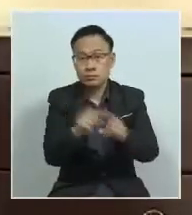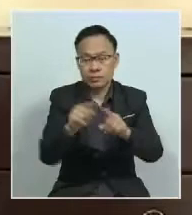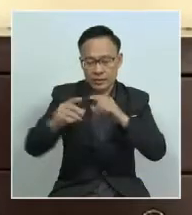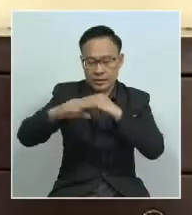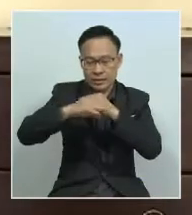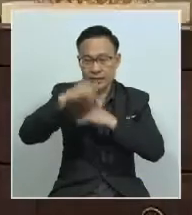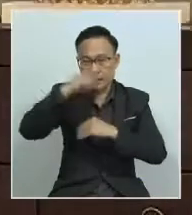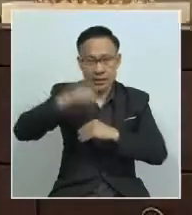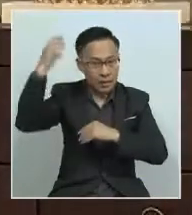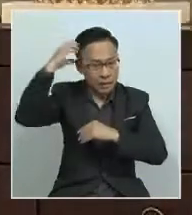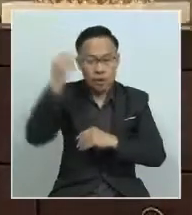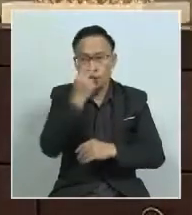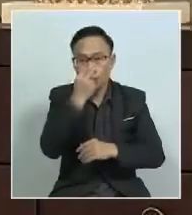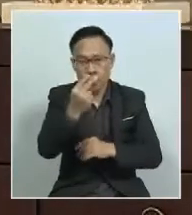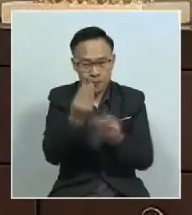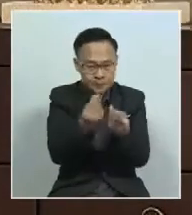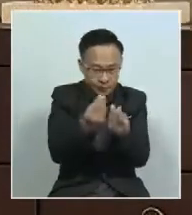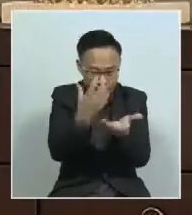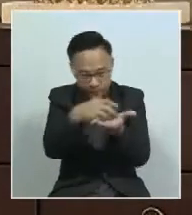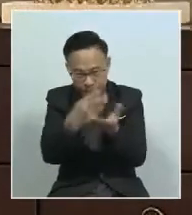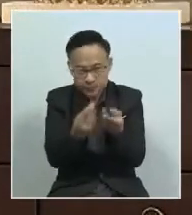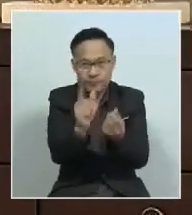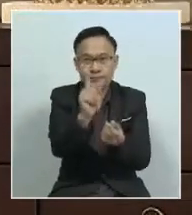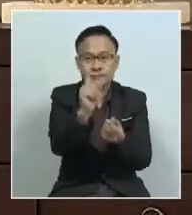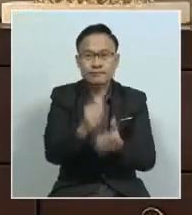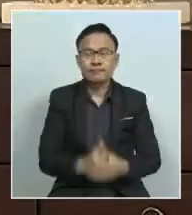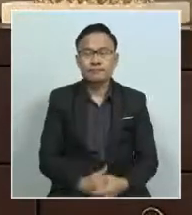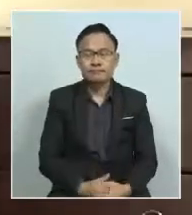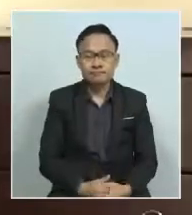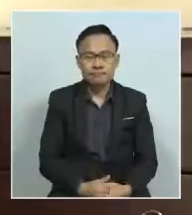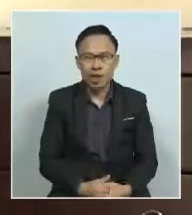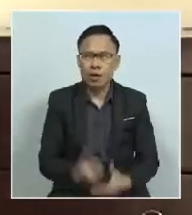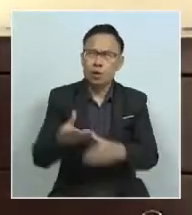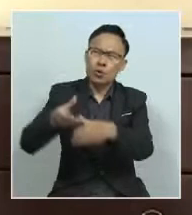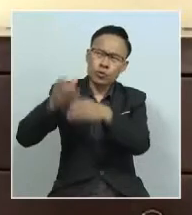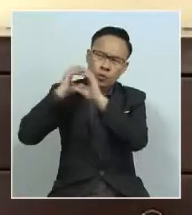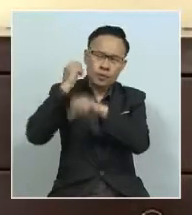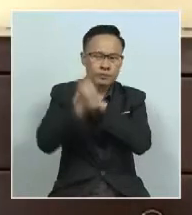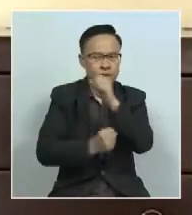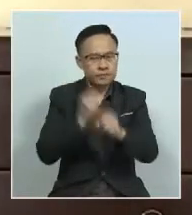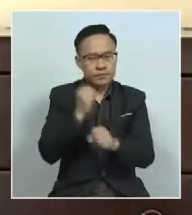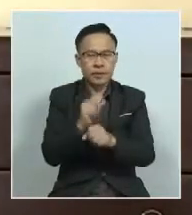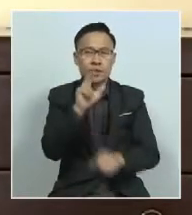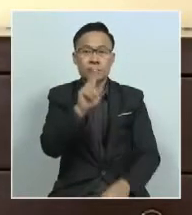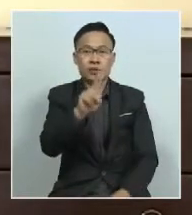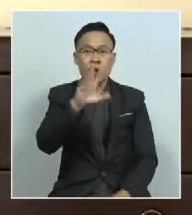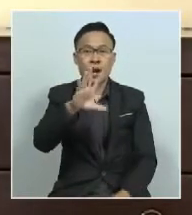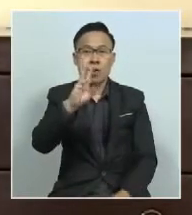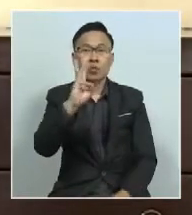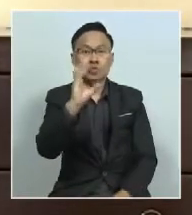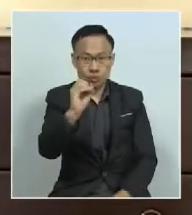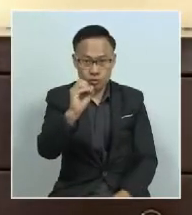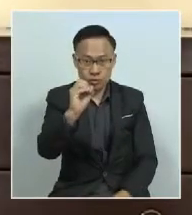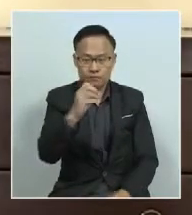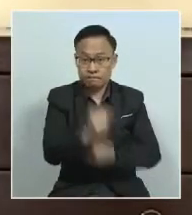แดนถูกต้องไหมคะเดี๋ยวรายละเอียดพี่เต้เล่าให้เราฟังหน่อยเรื่องนี้เป็นยังไง ต้องย้อนกลับไปเมื่อปี2560 ค่ะ ค ุ ณฮะคุณผู้ช